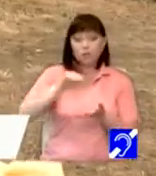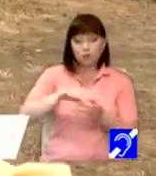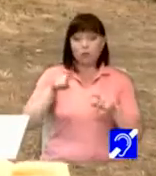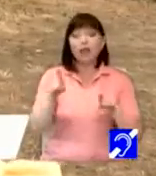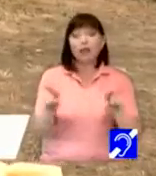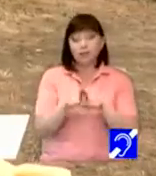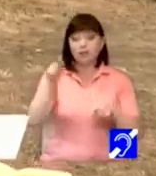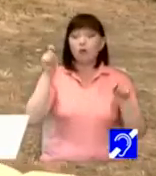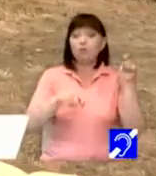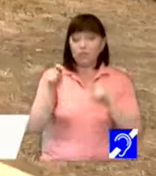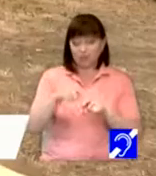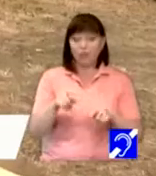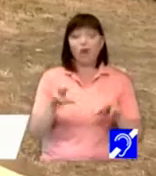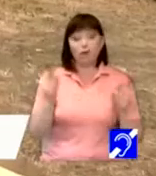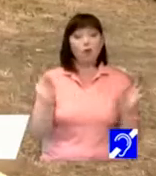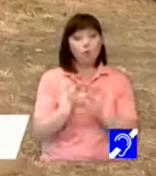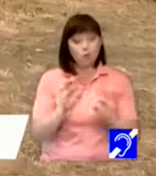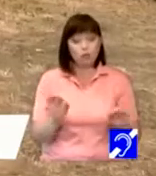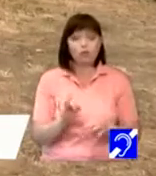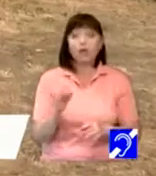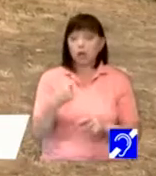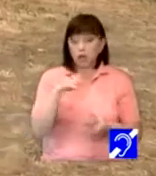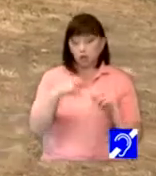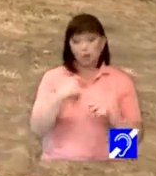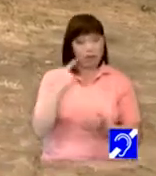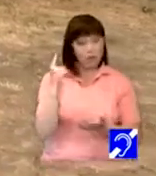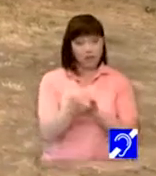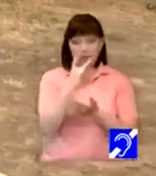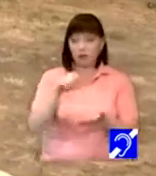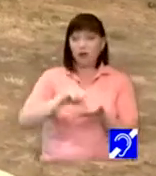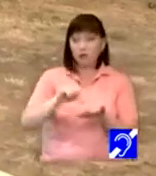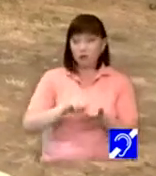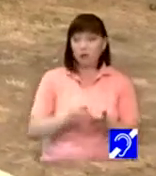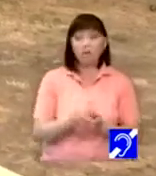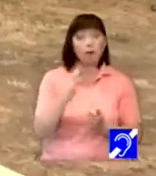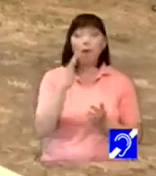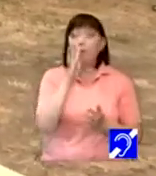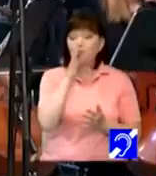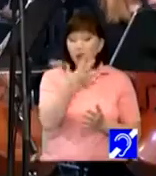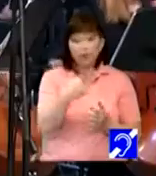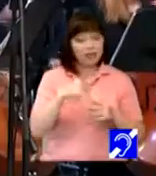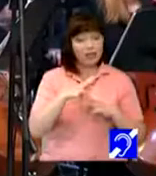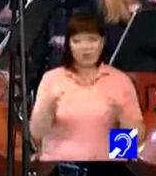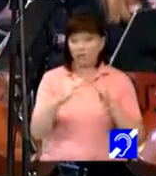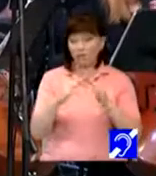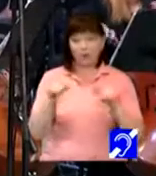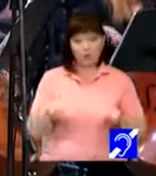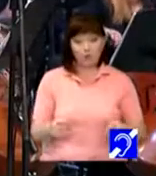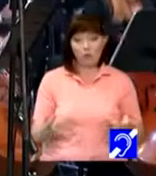Festivalul de Muzică Clasică Descoperă. Pentru mine este și un debut, așa cum în acești 5 ani nu mi s-a întâmplat să fiu acasă.